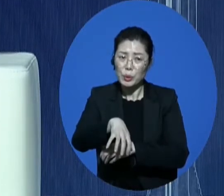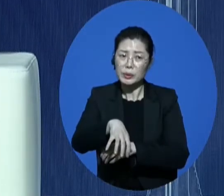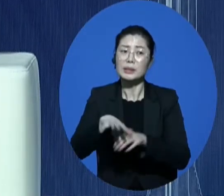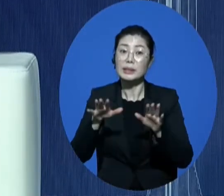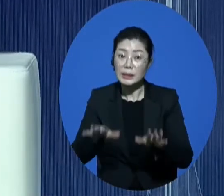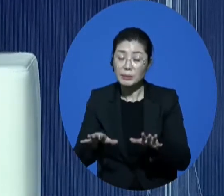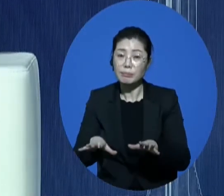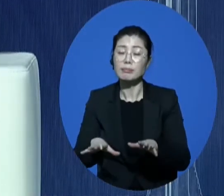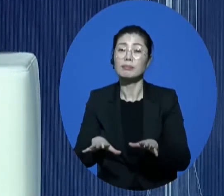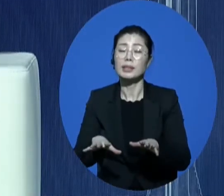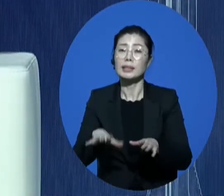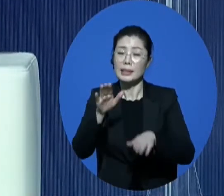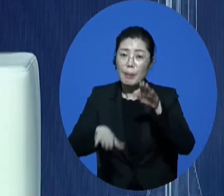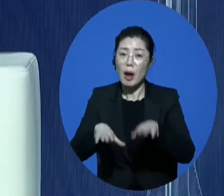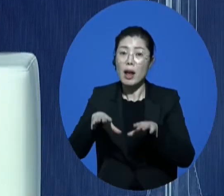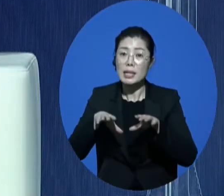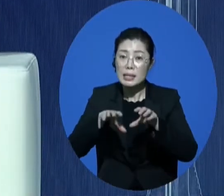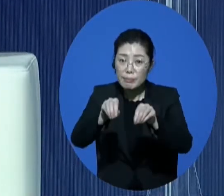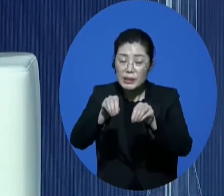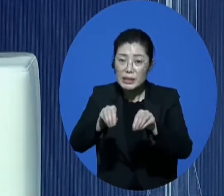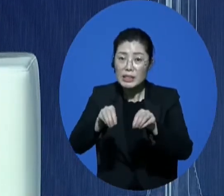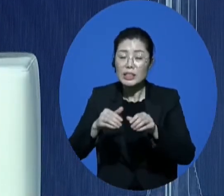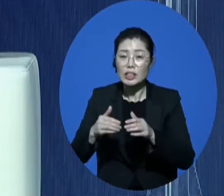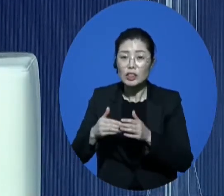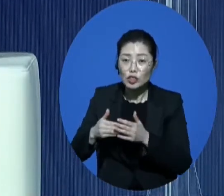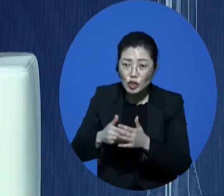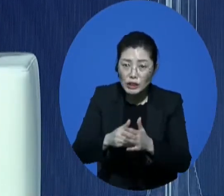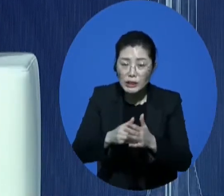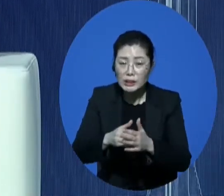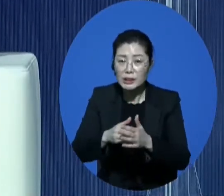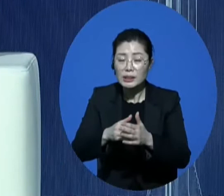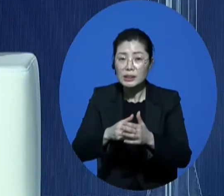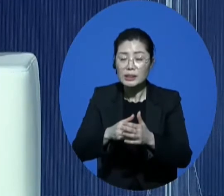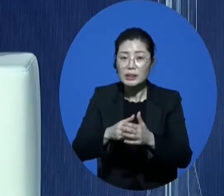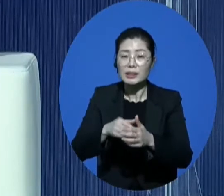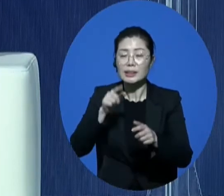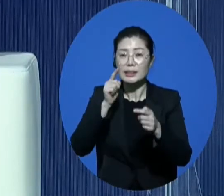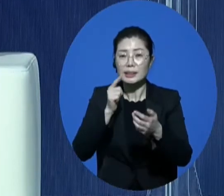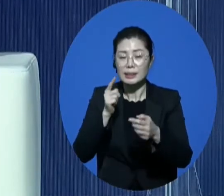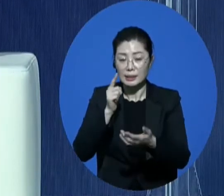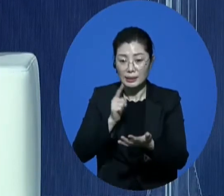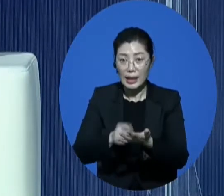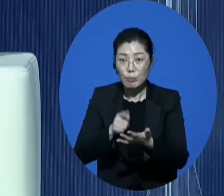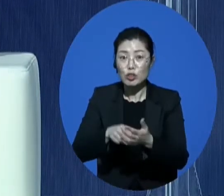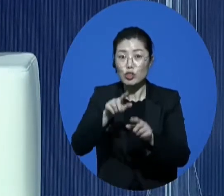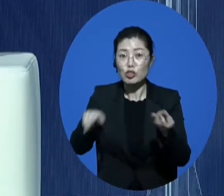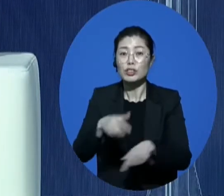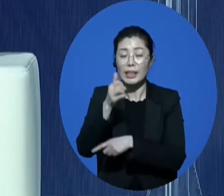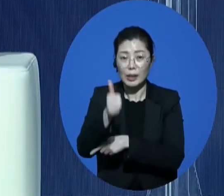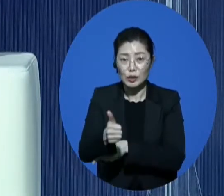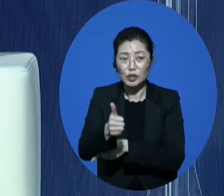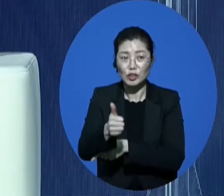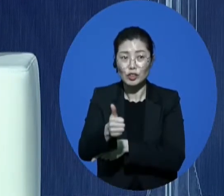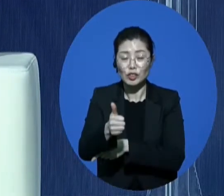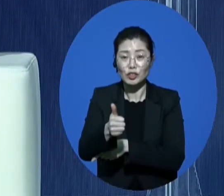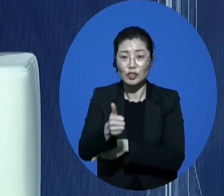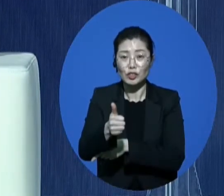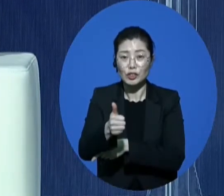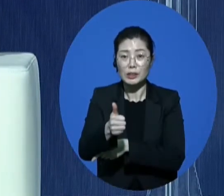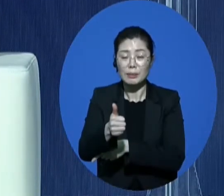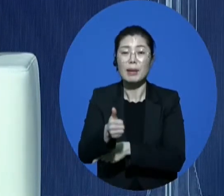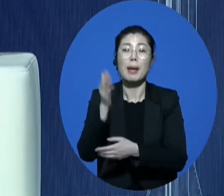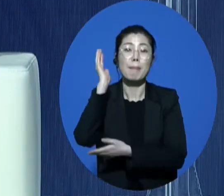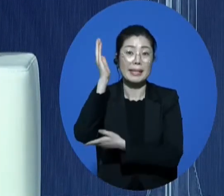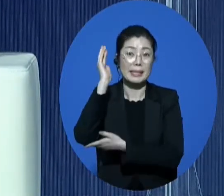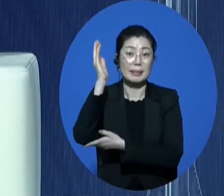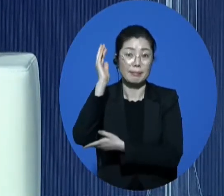장애인 차별금지 추진연대 사무국장으로 활동하고 계시는 김성현 사무국장님의 말씀이 있도록